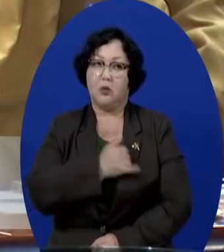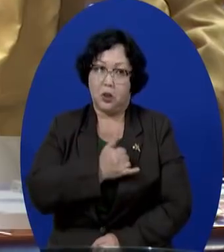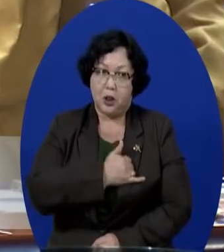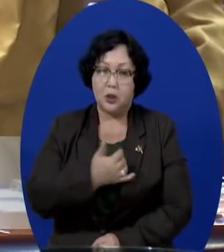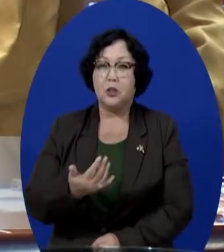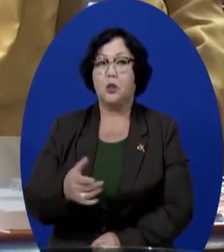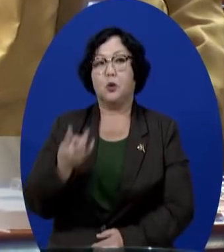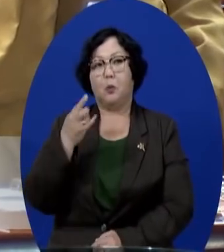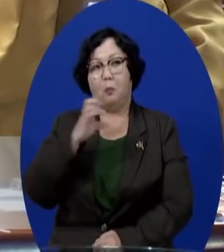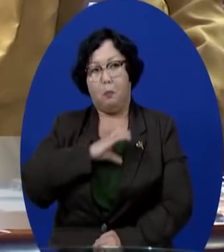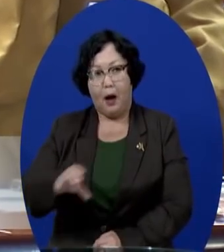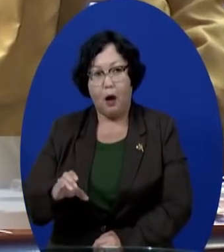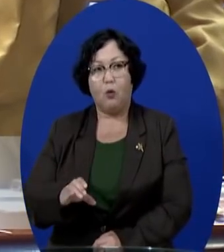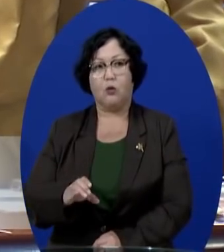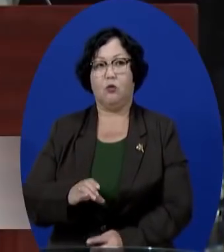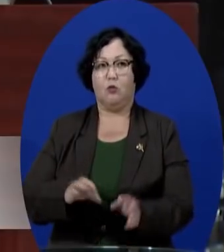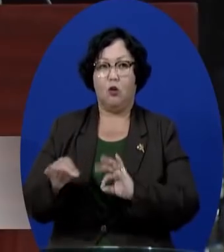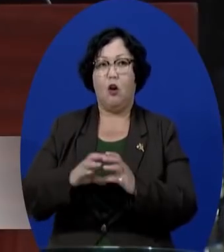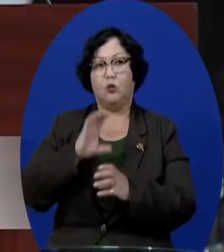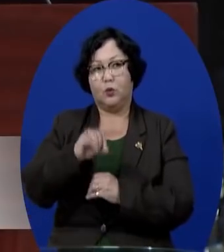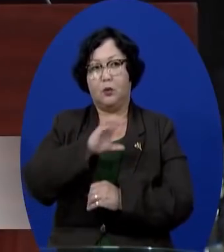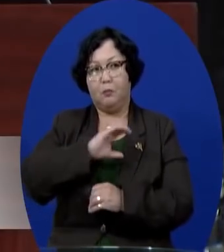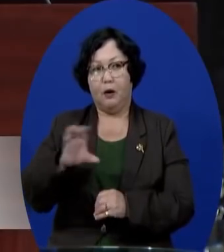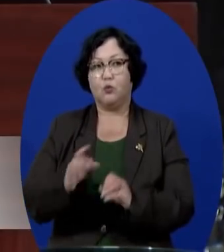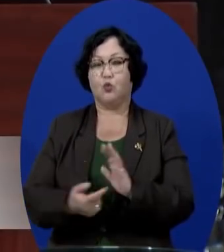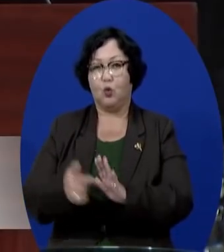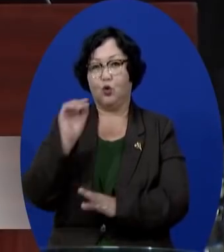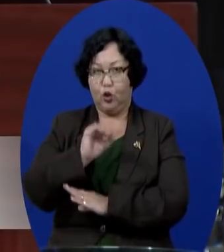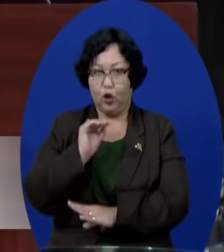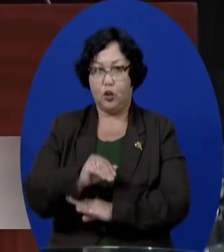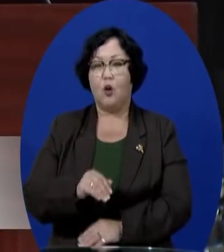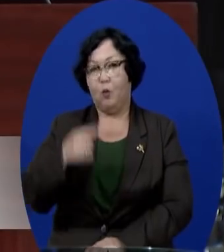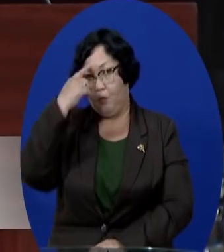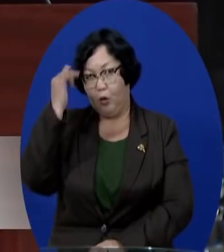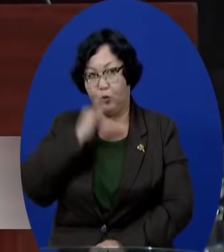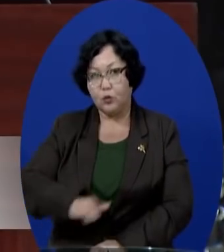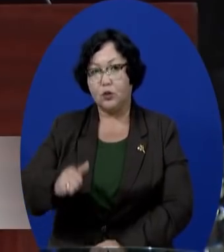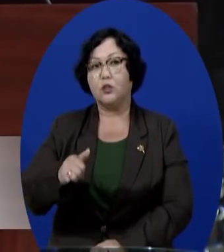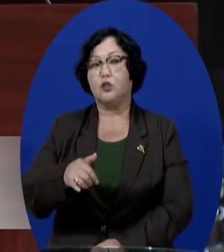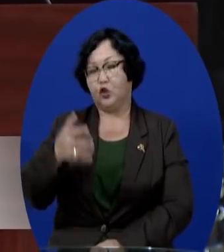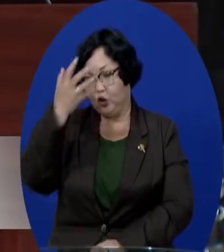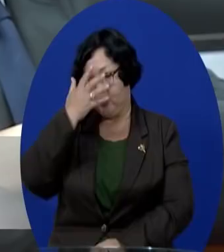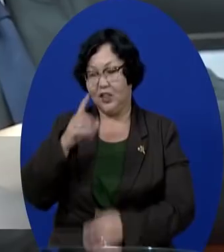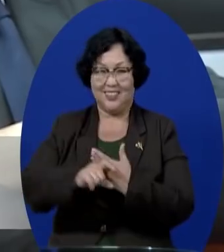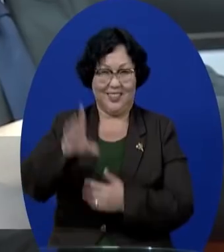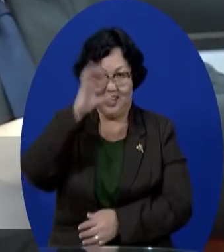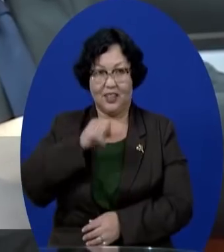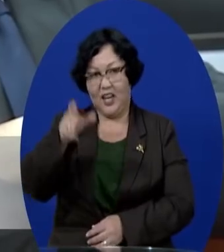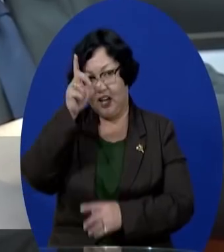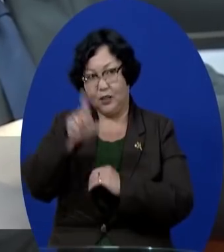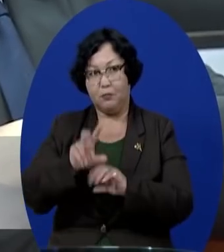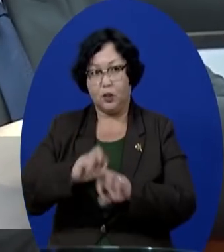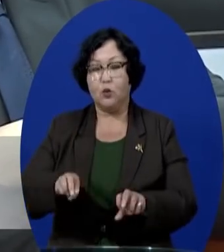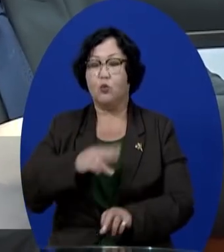нэгц үндэсний байгууллага түүний төрөлдсөн болон олон улсын байгууллагын суурин төлөөлөгчид Монгол улсын дипломат албаныхан эрдэмтэд түүхчид зэрэг